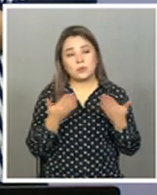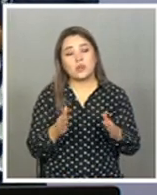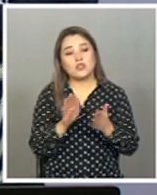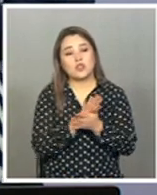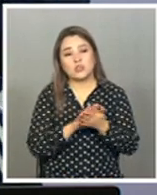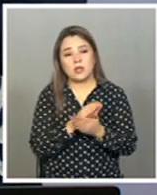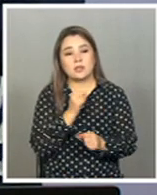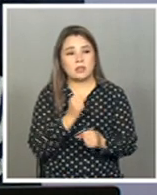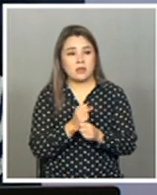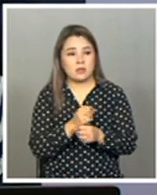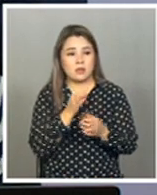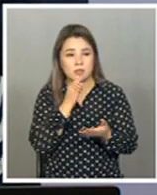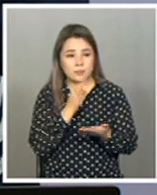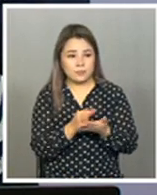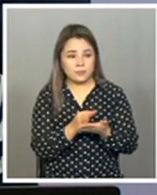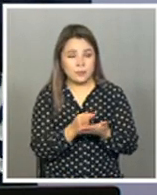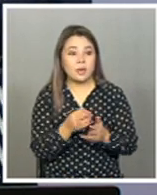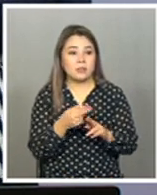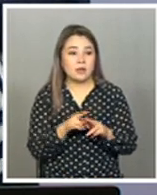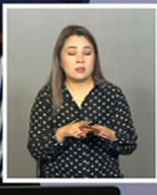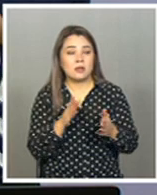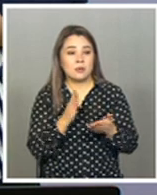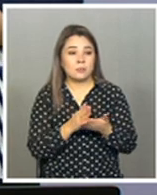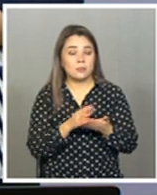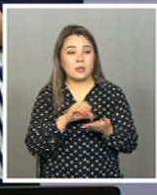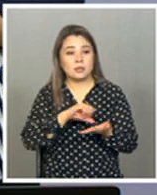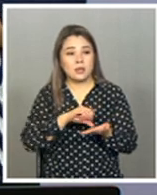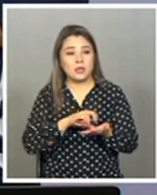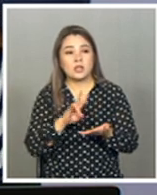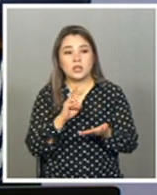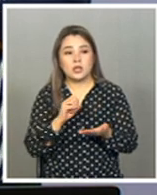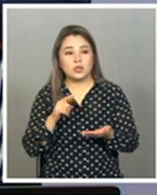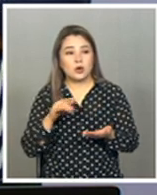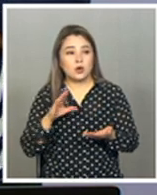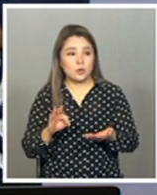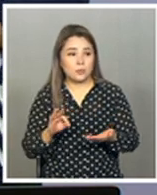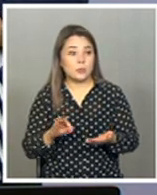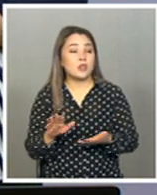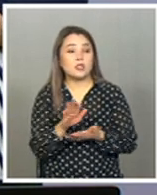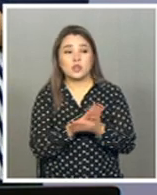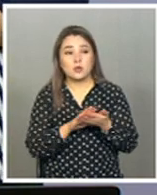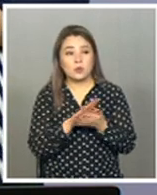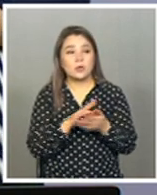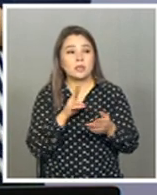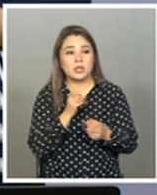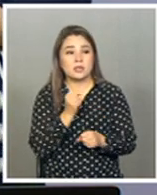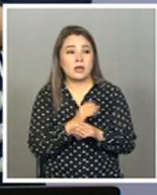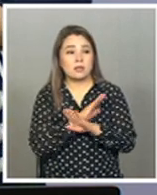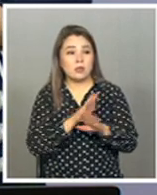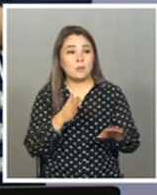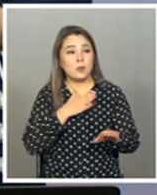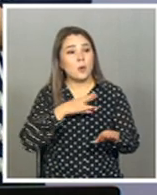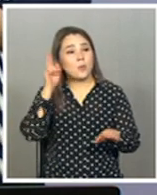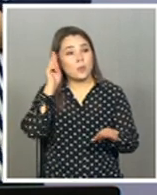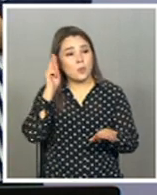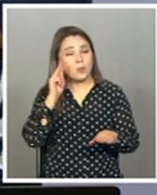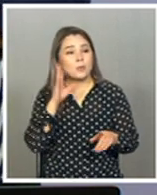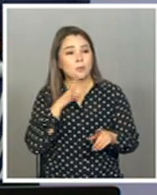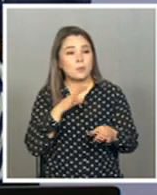нечего. Отрицательное местоимение – нечего. Ничего не делая, мы учимся дурным